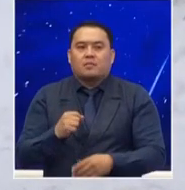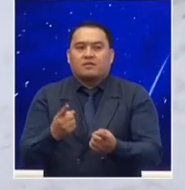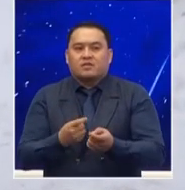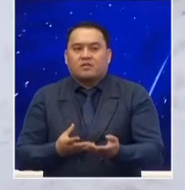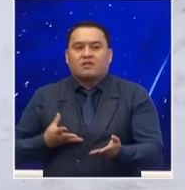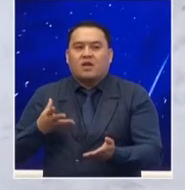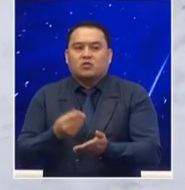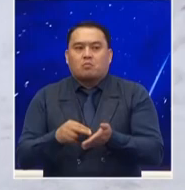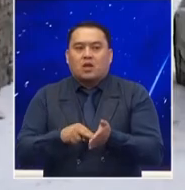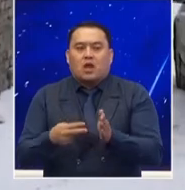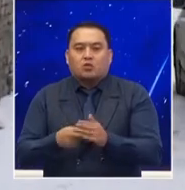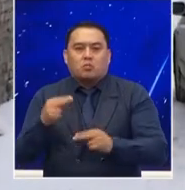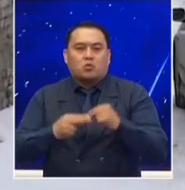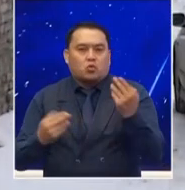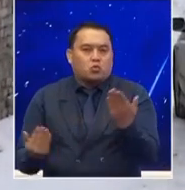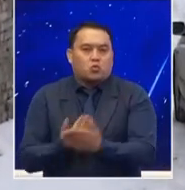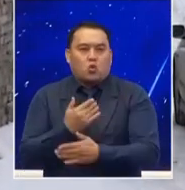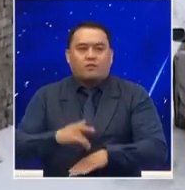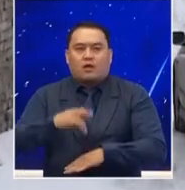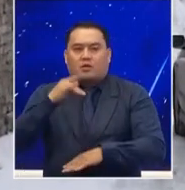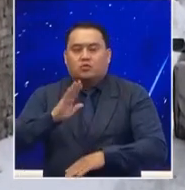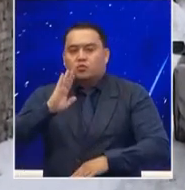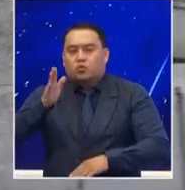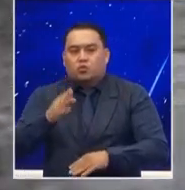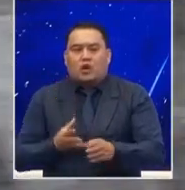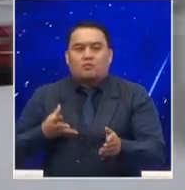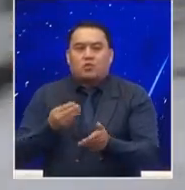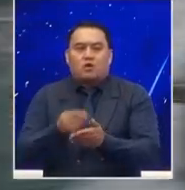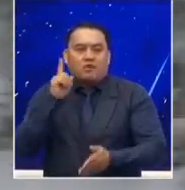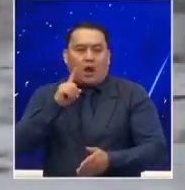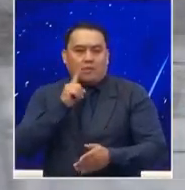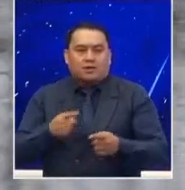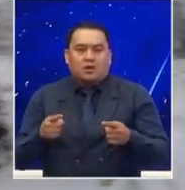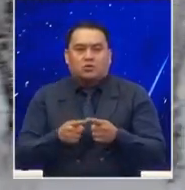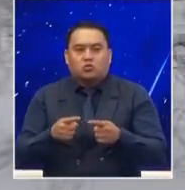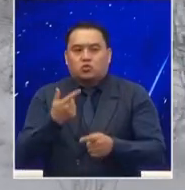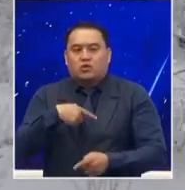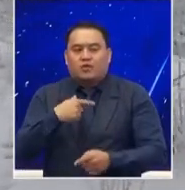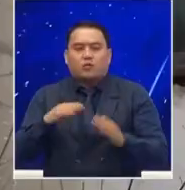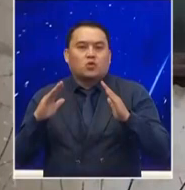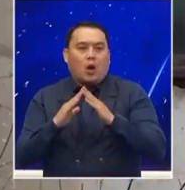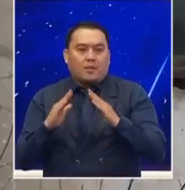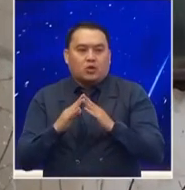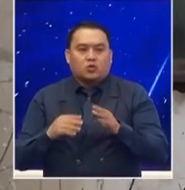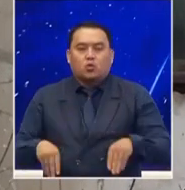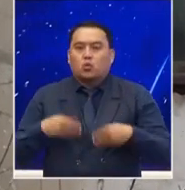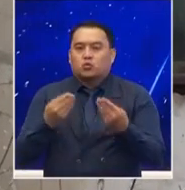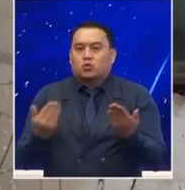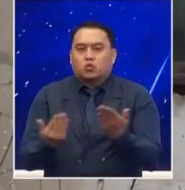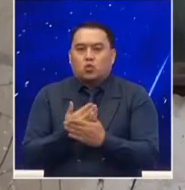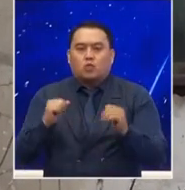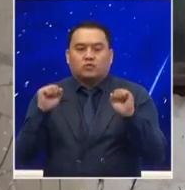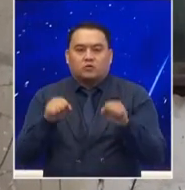привлечения инвестора планируется построить новую многоэтажку с оплатой временной аренды жилья собственникам недвижимости до сдачи нового